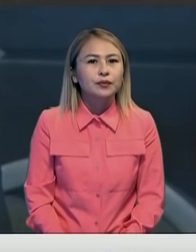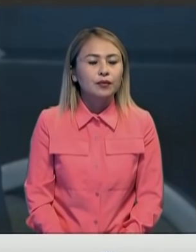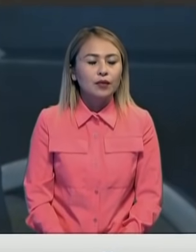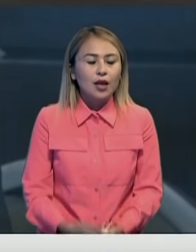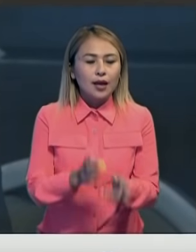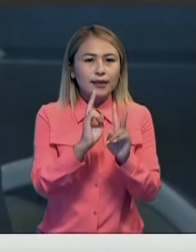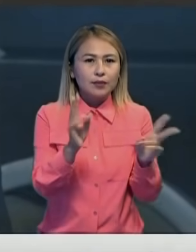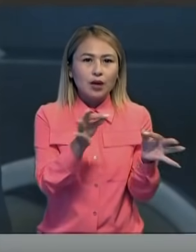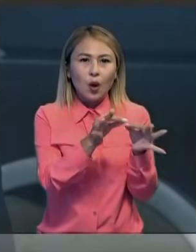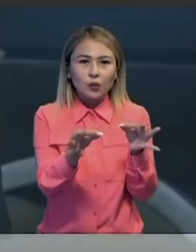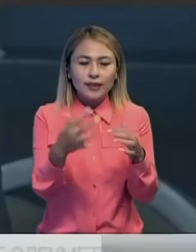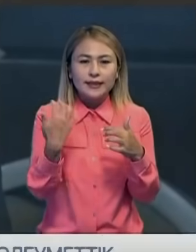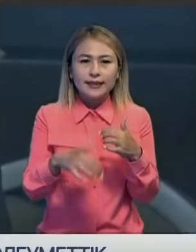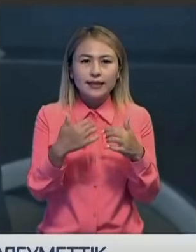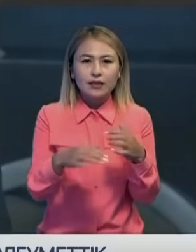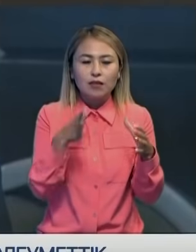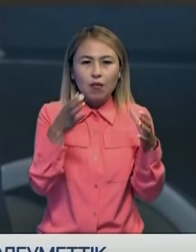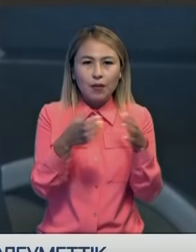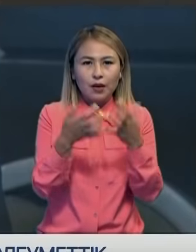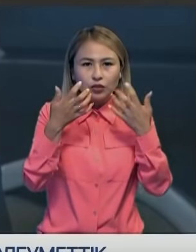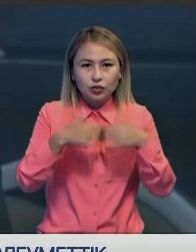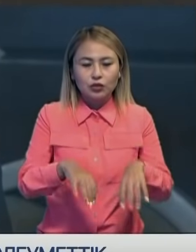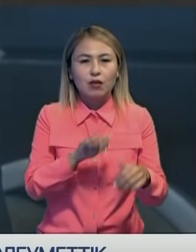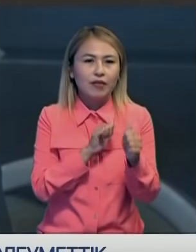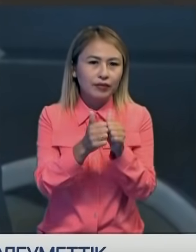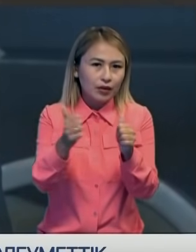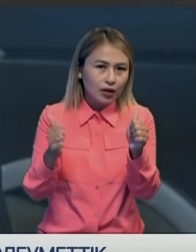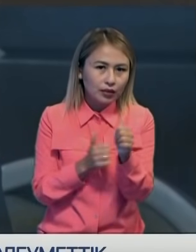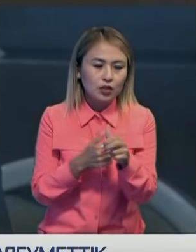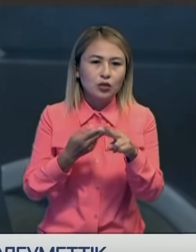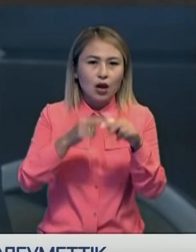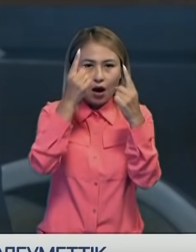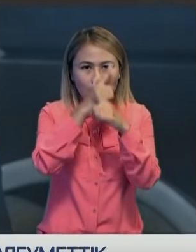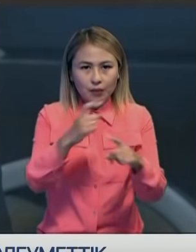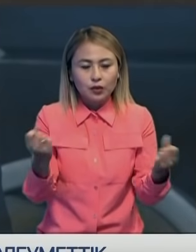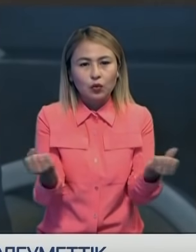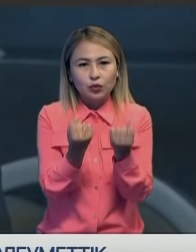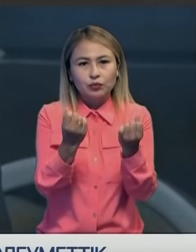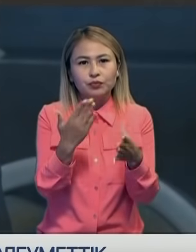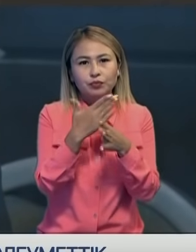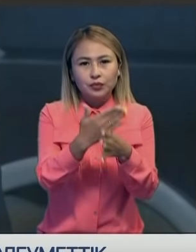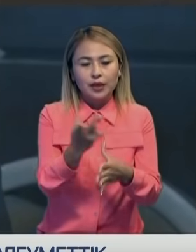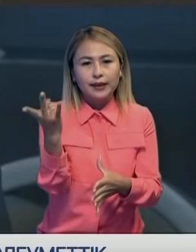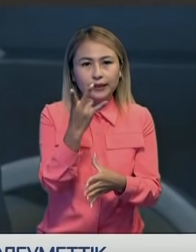Кейбір аудан елдегі орташа көрсеткіштерден артта келеді. Вакциналау бойынша ақпаратты қолдауды күшейтуге тиіспіз. Бұл жұмысымызды